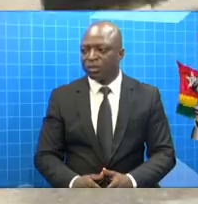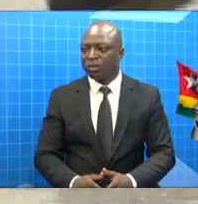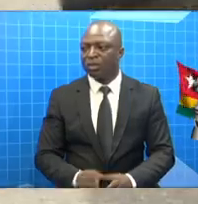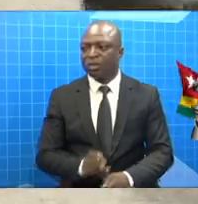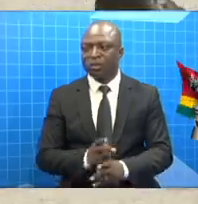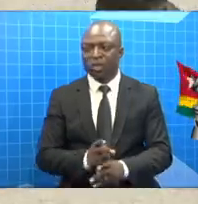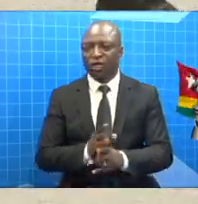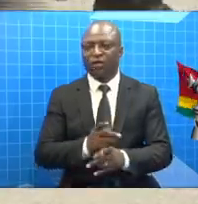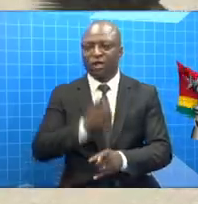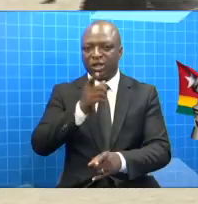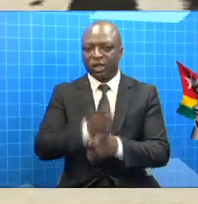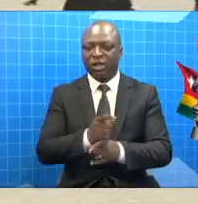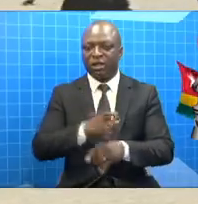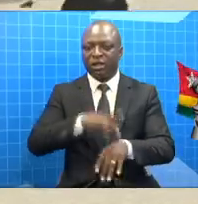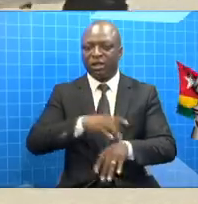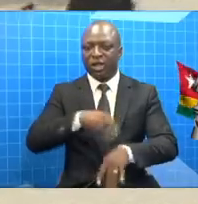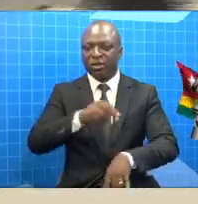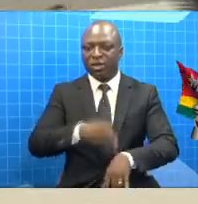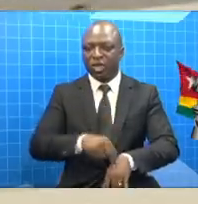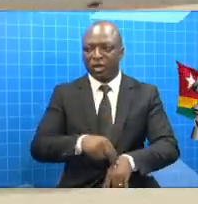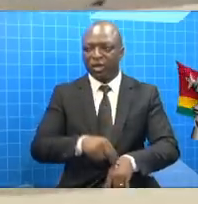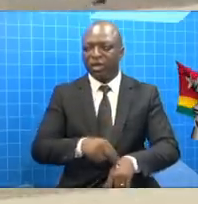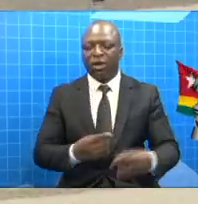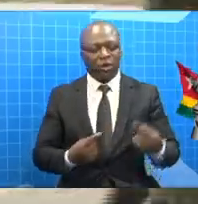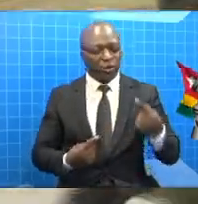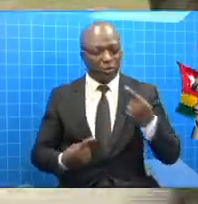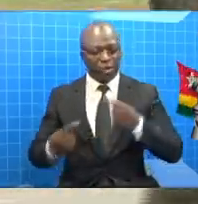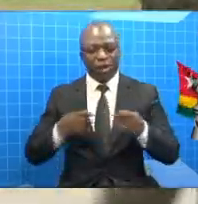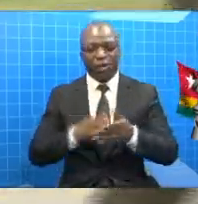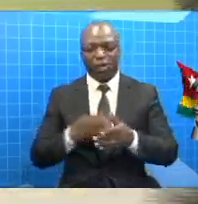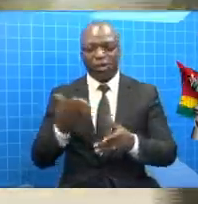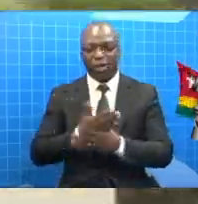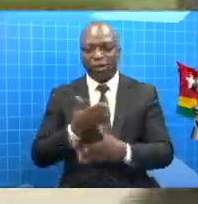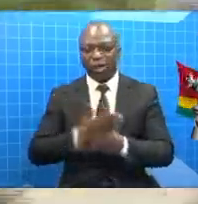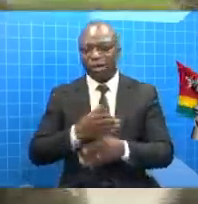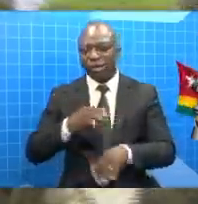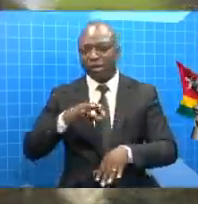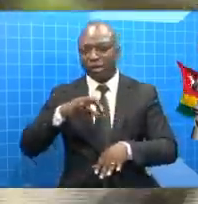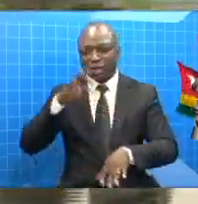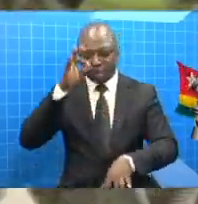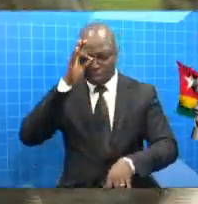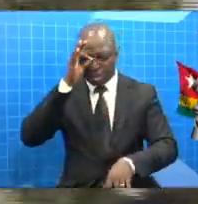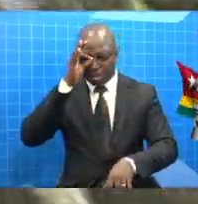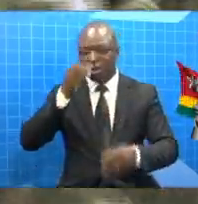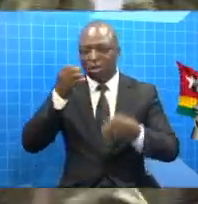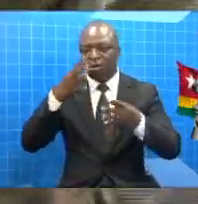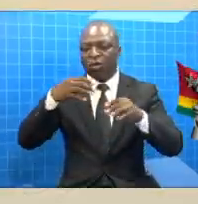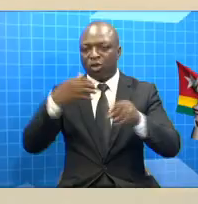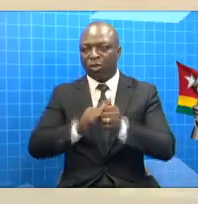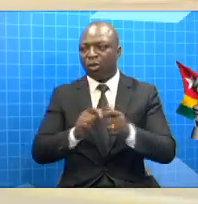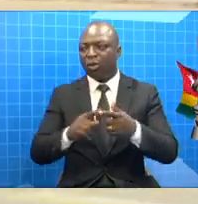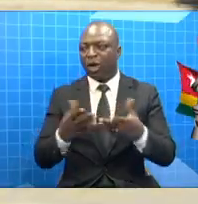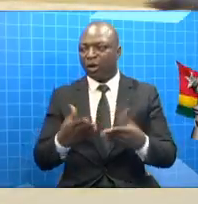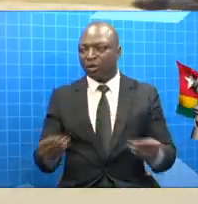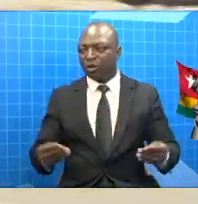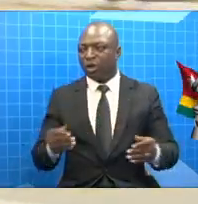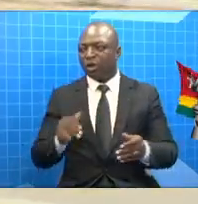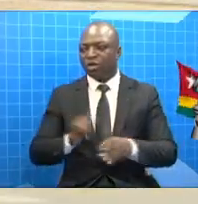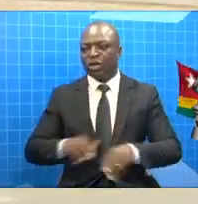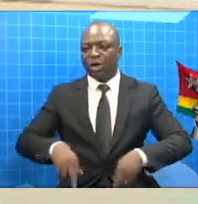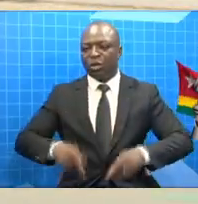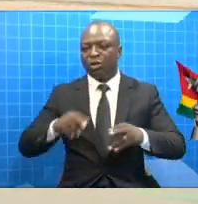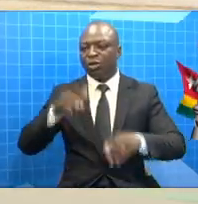Préserver l'intégrité du territoire national, lutter contre les menaces terroristes, autant de défis. Sur cette avenue de Lomé